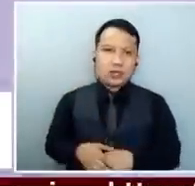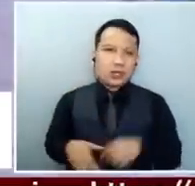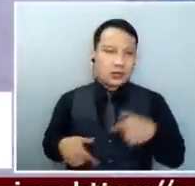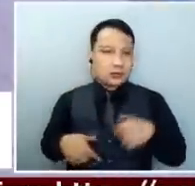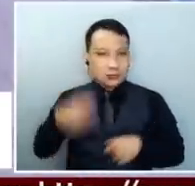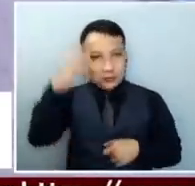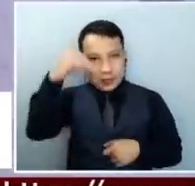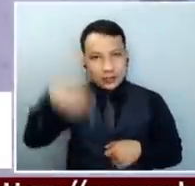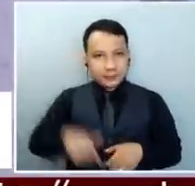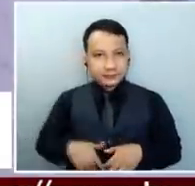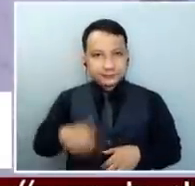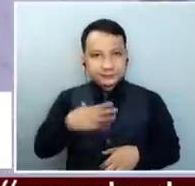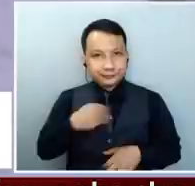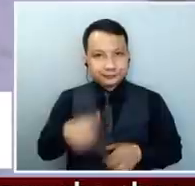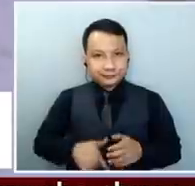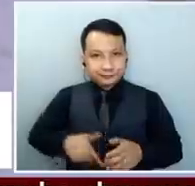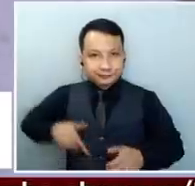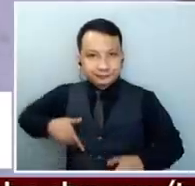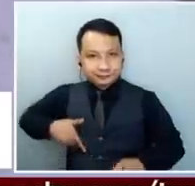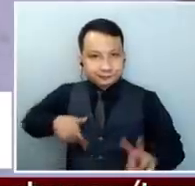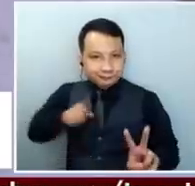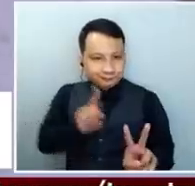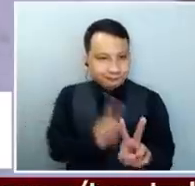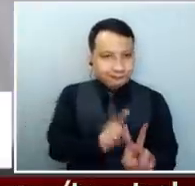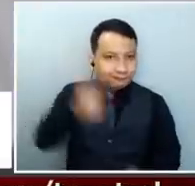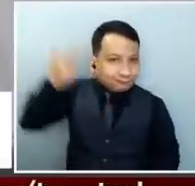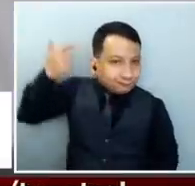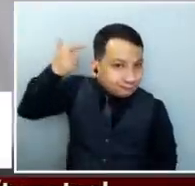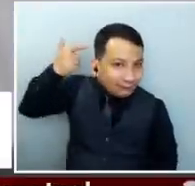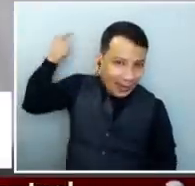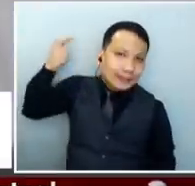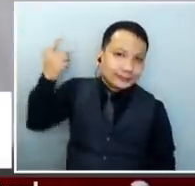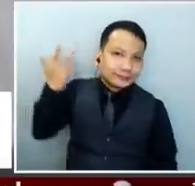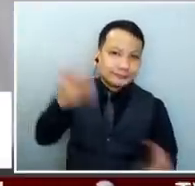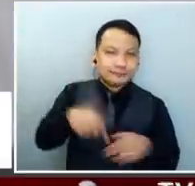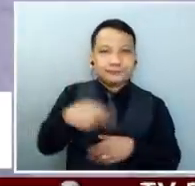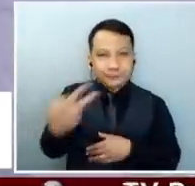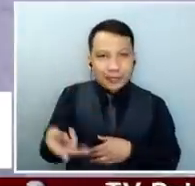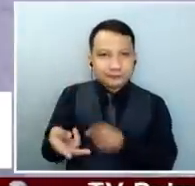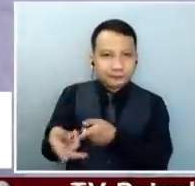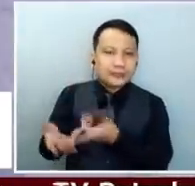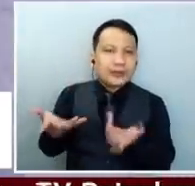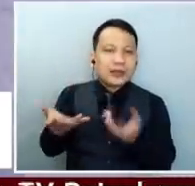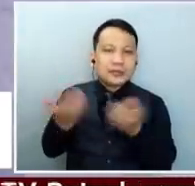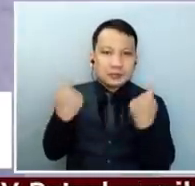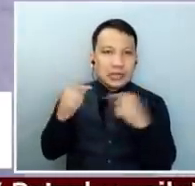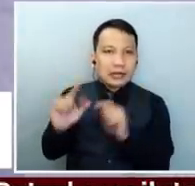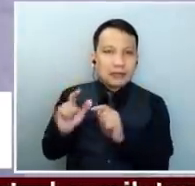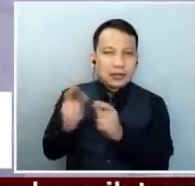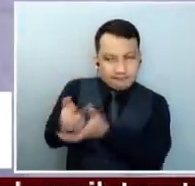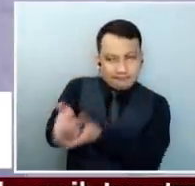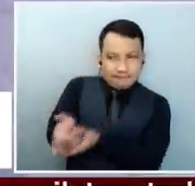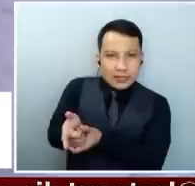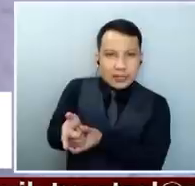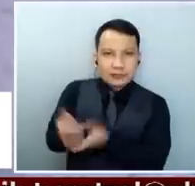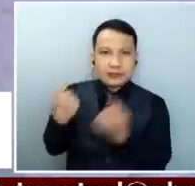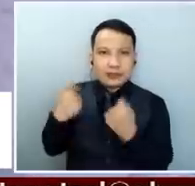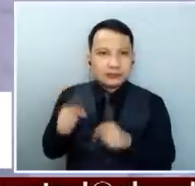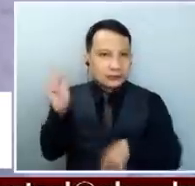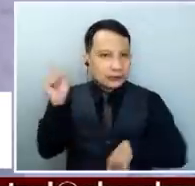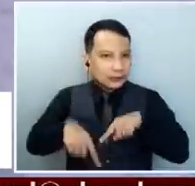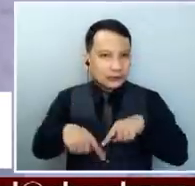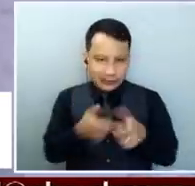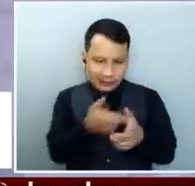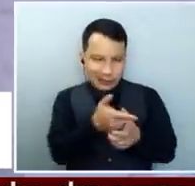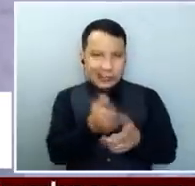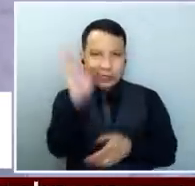baril ang nakaputi at malapit ang binaril sa ulo si Castillo, bumagsak na ang biktima at sinubukan pa siyang barilin ulit pero tila nagloko ang